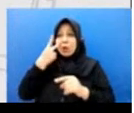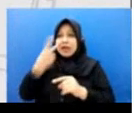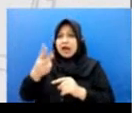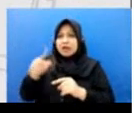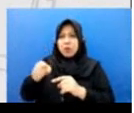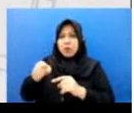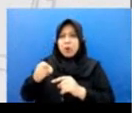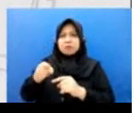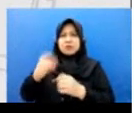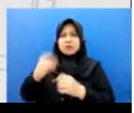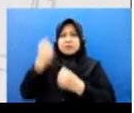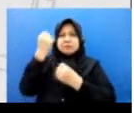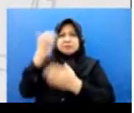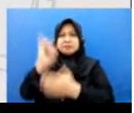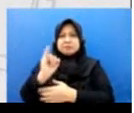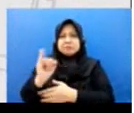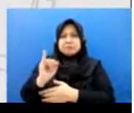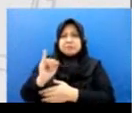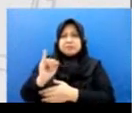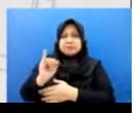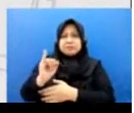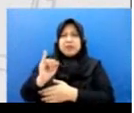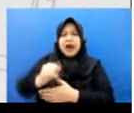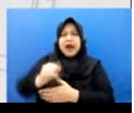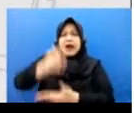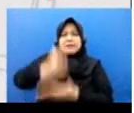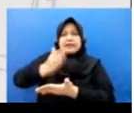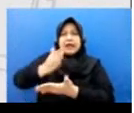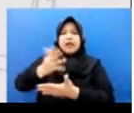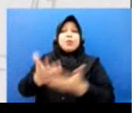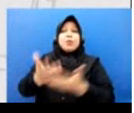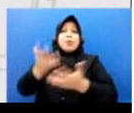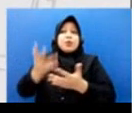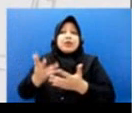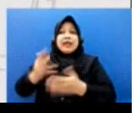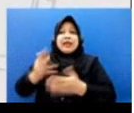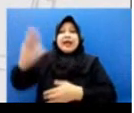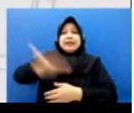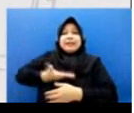dia menghentikan rantai distribusi dari informasinya.